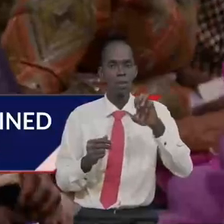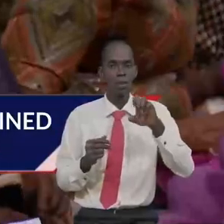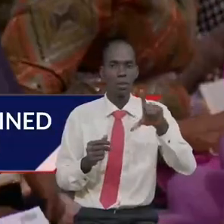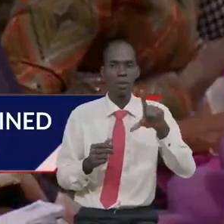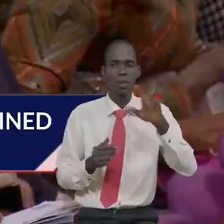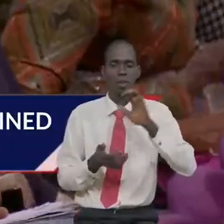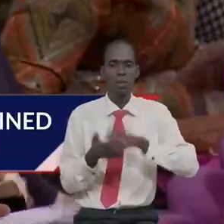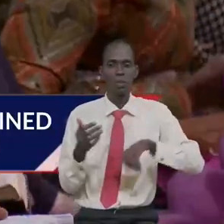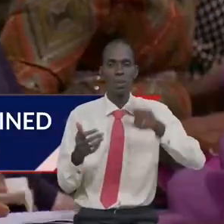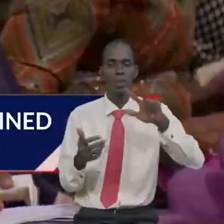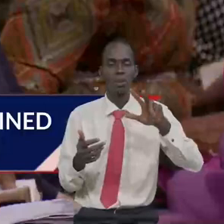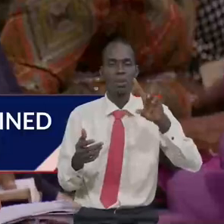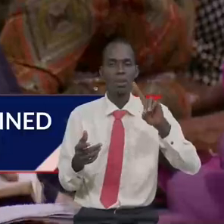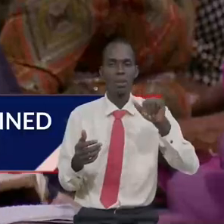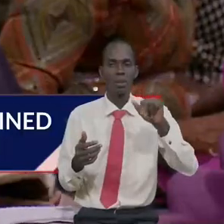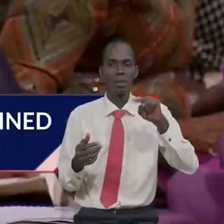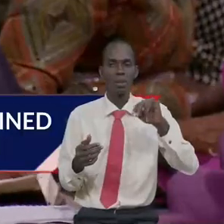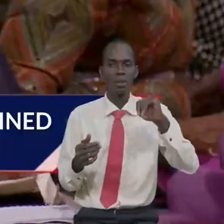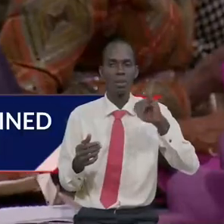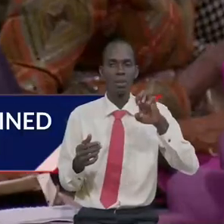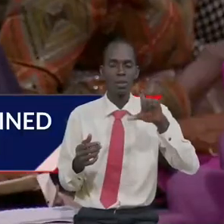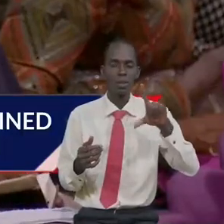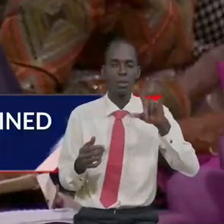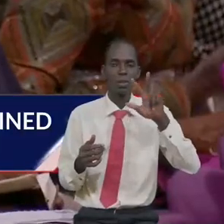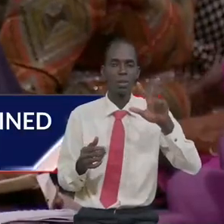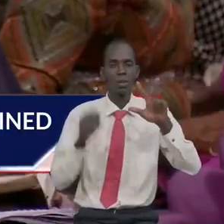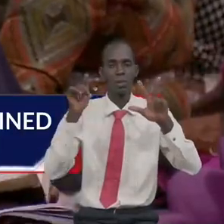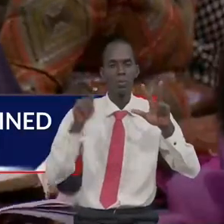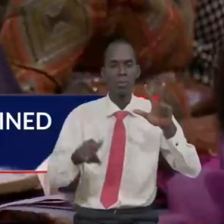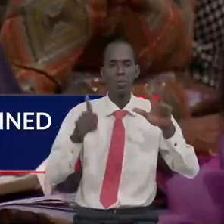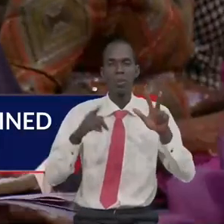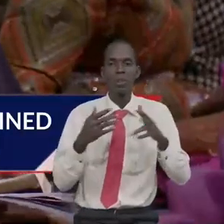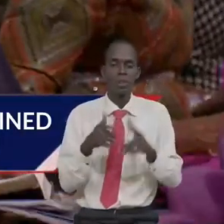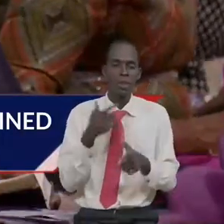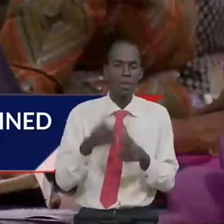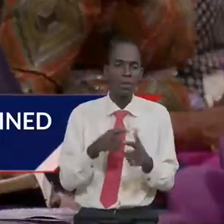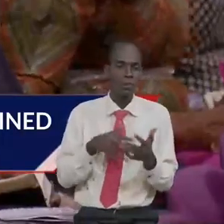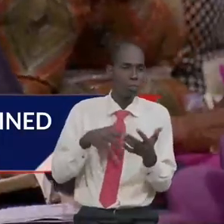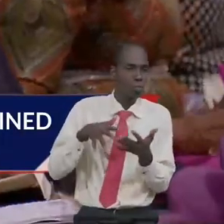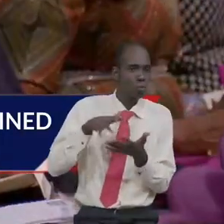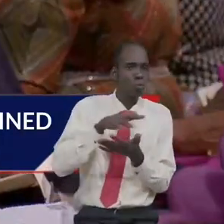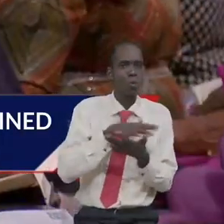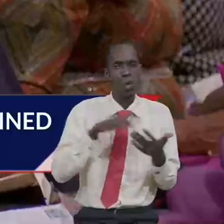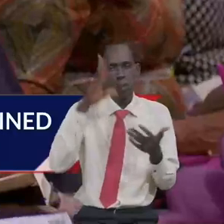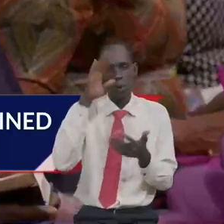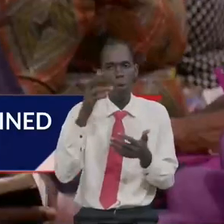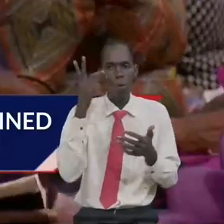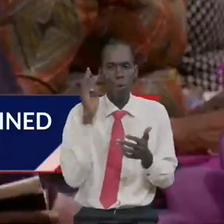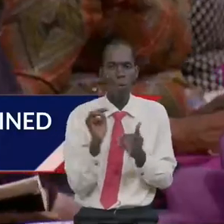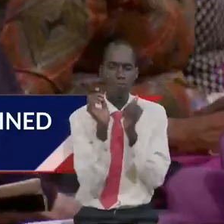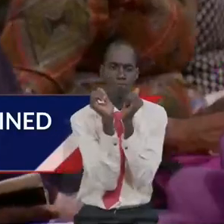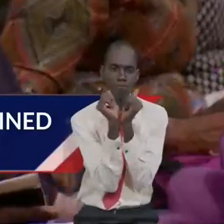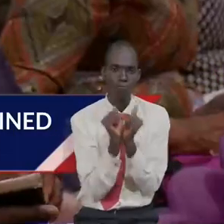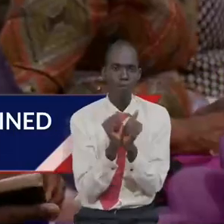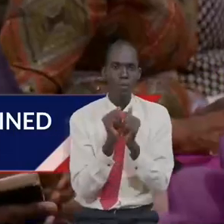verset 21. Ces hommes furent liés avec leurs caleçons, leurs tuniques,